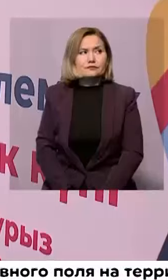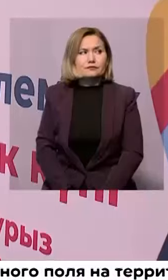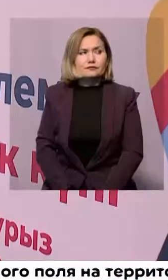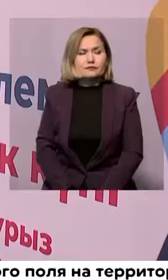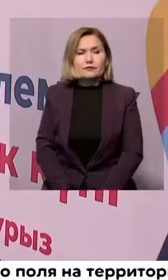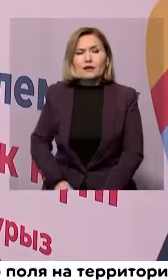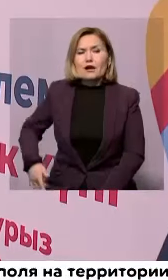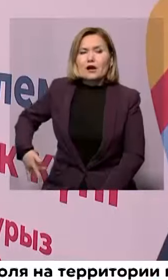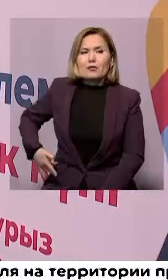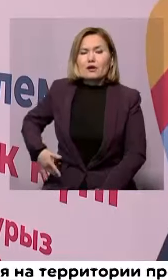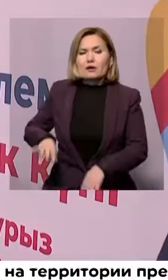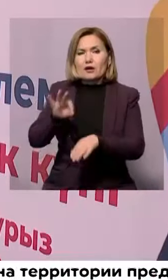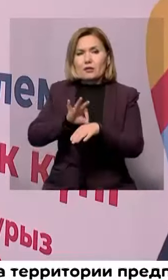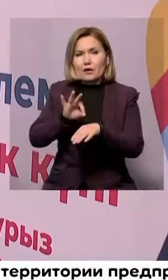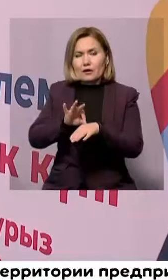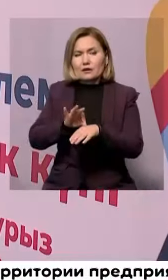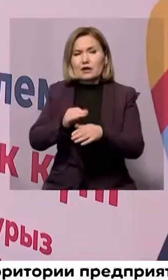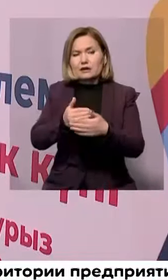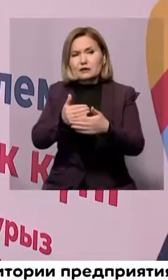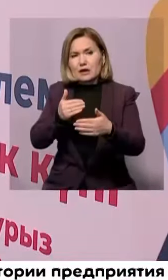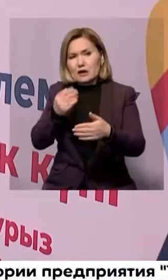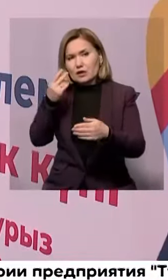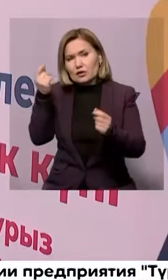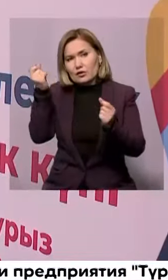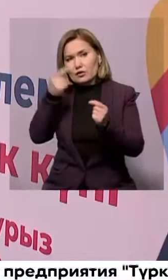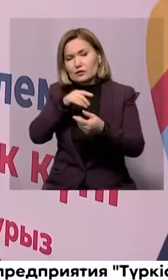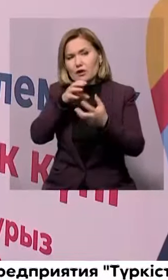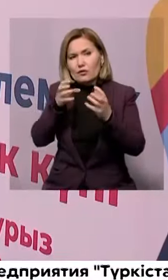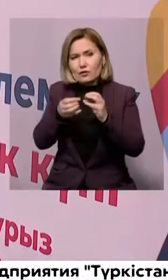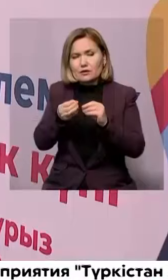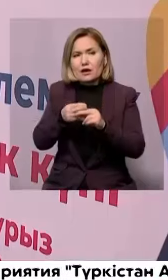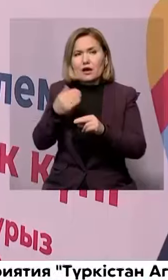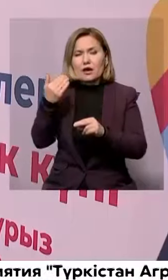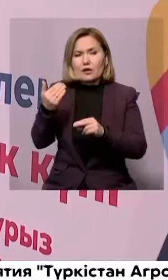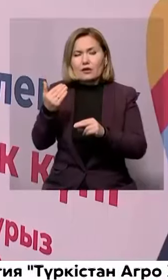Бүйрек ауруларының алғашқы сатыларын анықтап, сол кісілерге